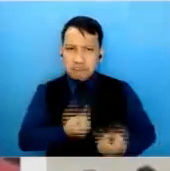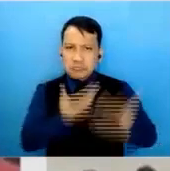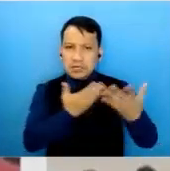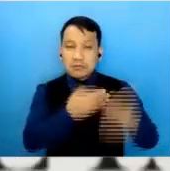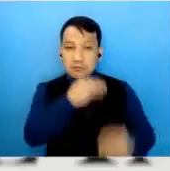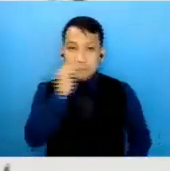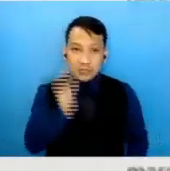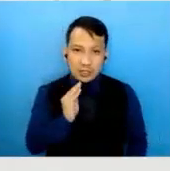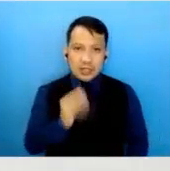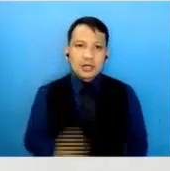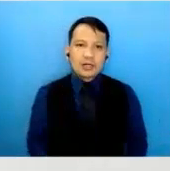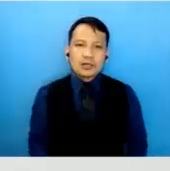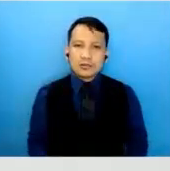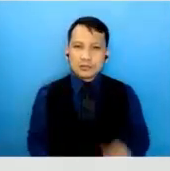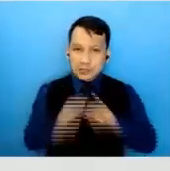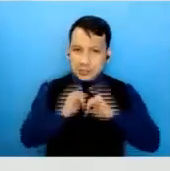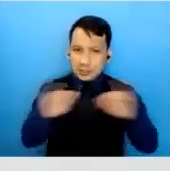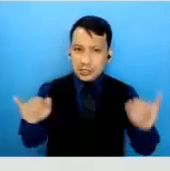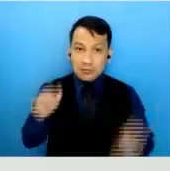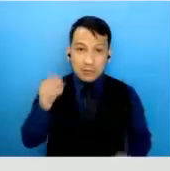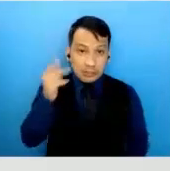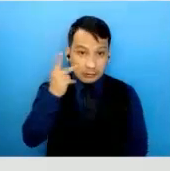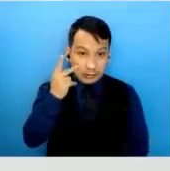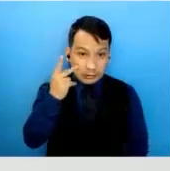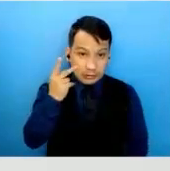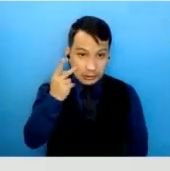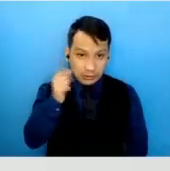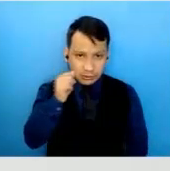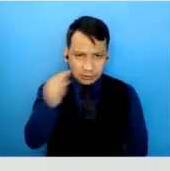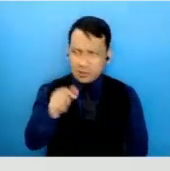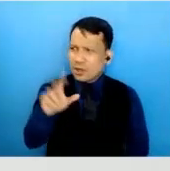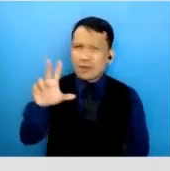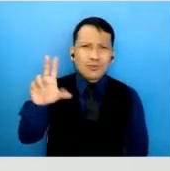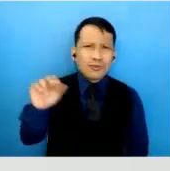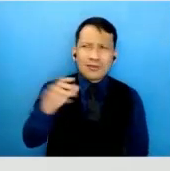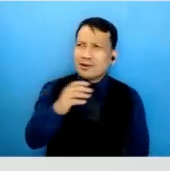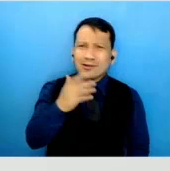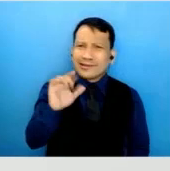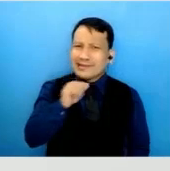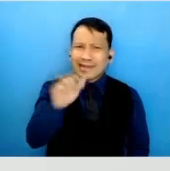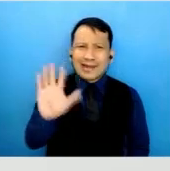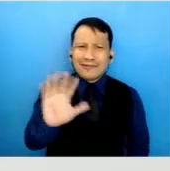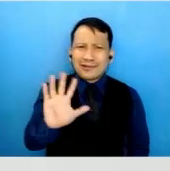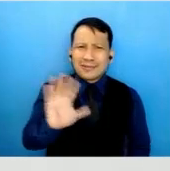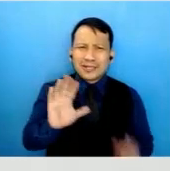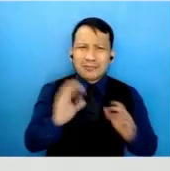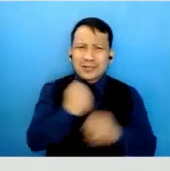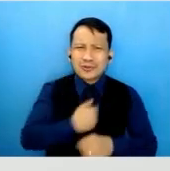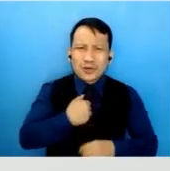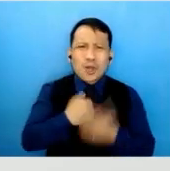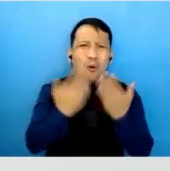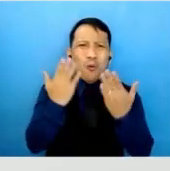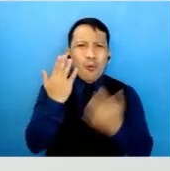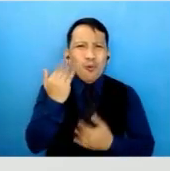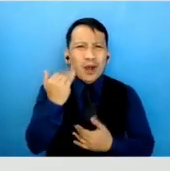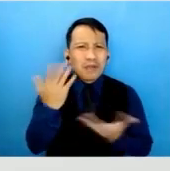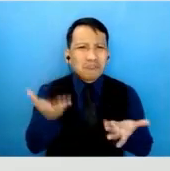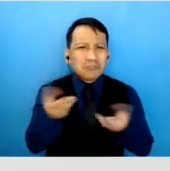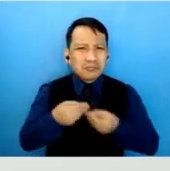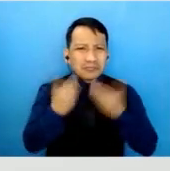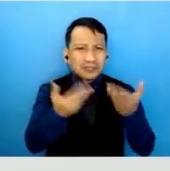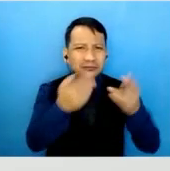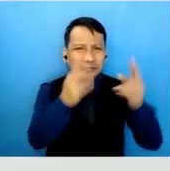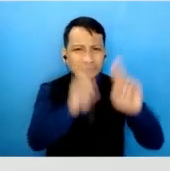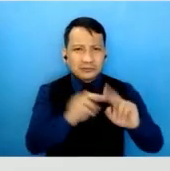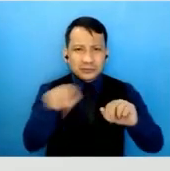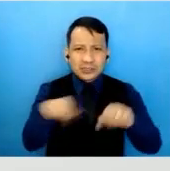Pacman. Para naman kay Chris Aquino, hindi kailangang mag-sorry ni Pacman dahil marami na raw siyang karangalan na